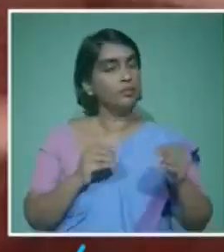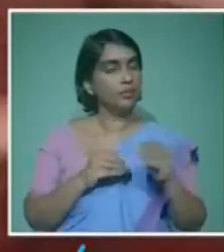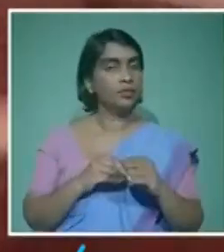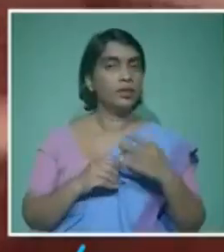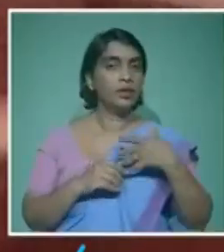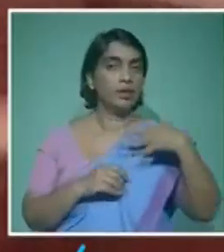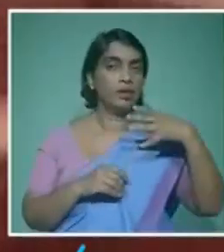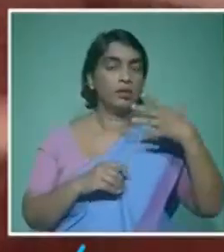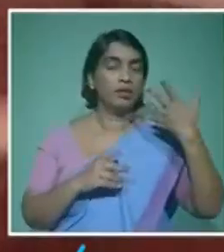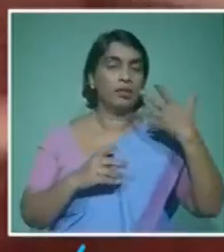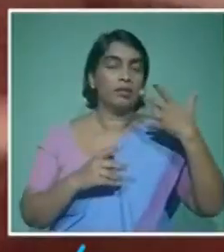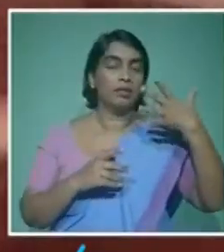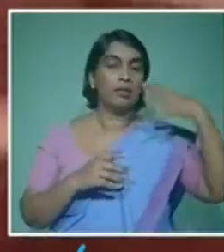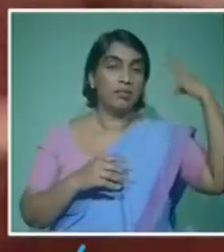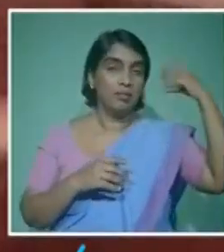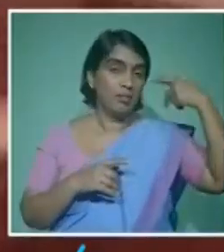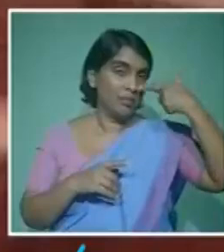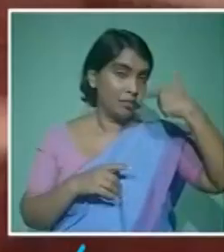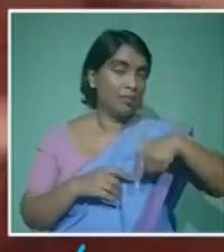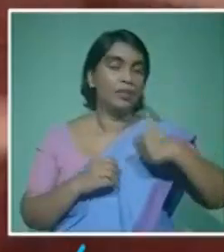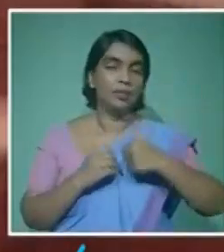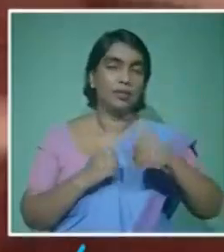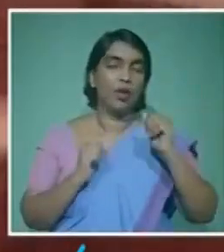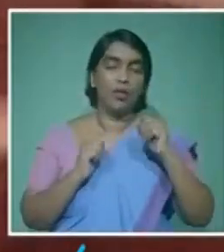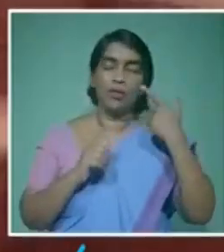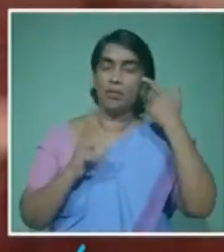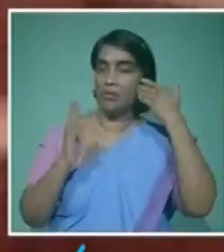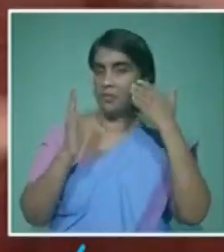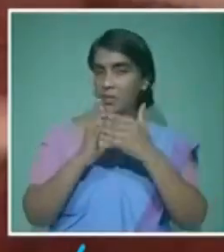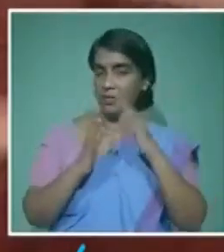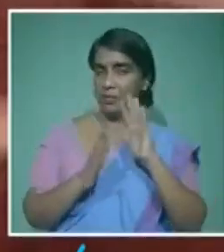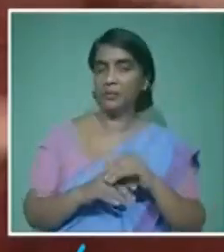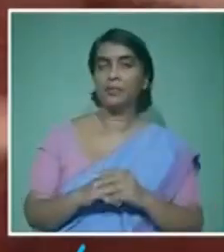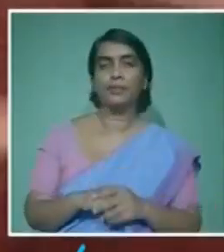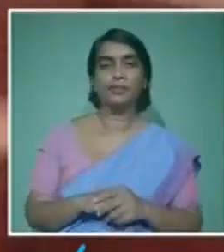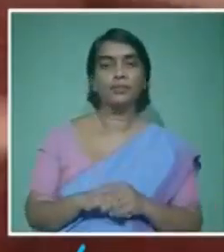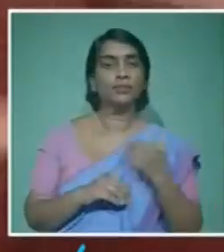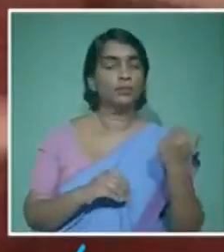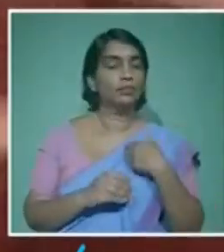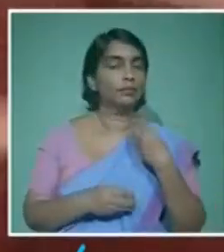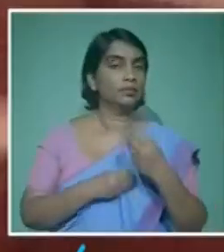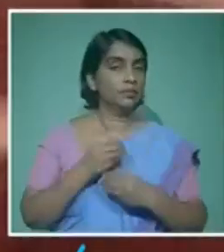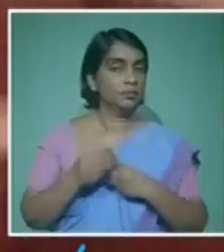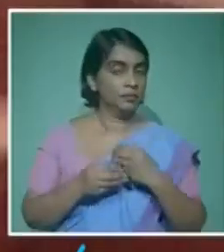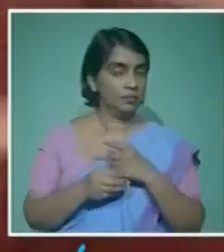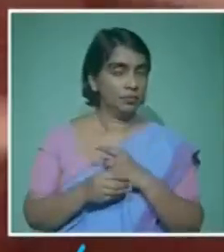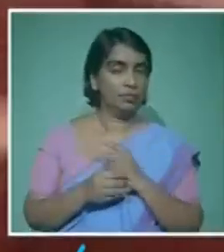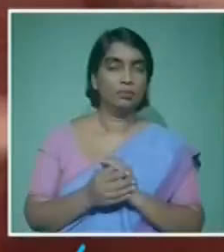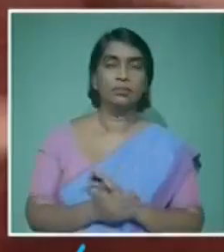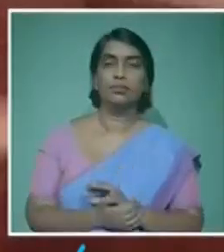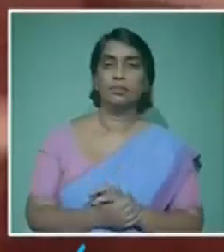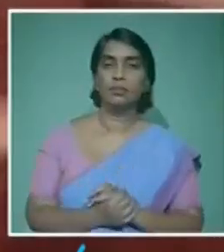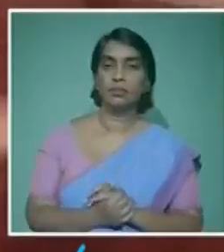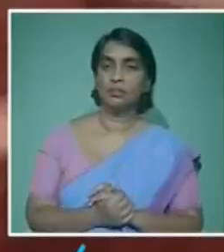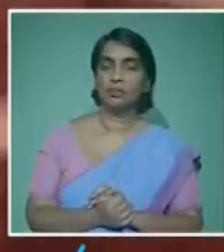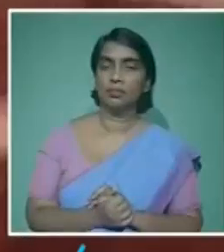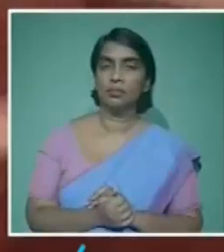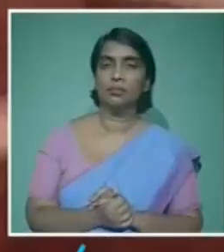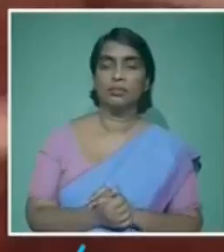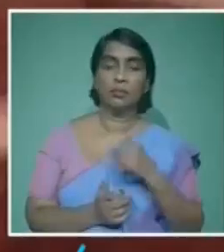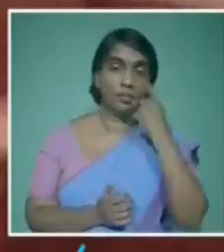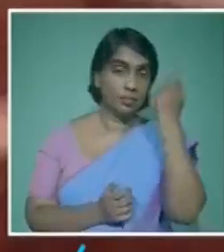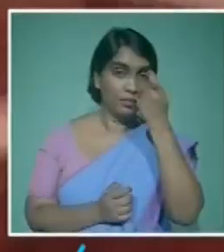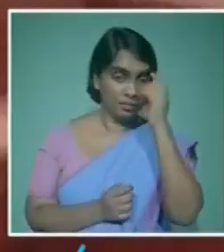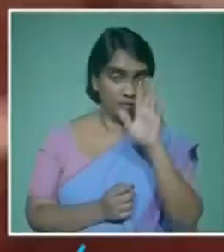வகையில் எமது நாட்டின் புதிய கண்டுபிடிப்புகளை ஊக்குவிக்கின்ற வகையில் எரிபொருளை மாத்திரம் நம்பியிராது மாற்று